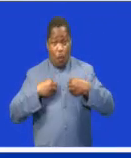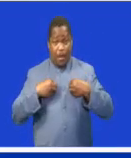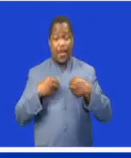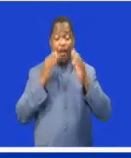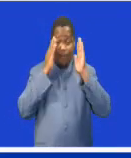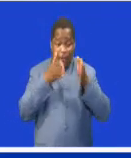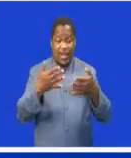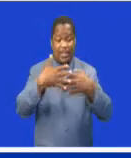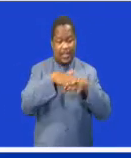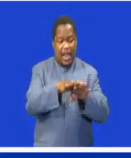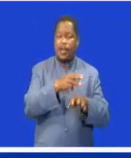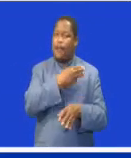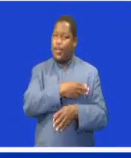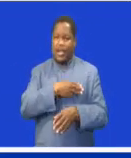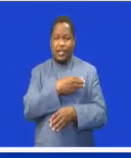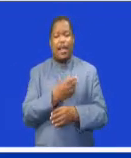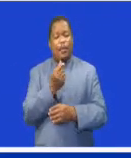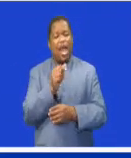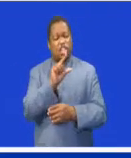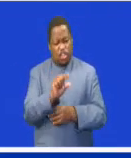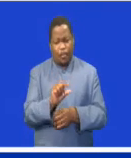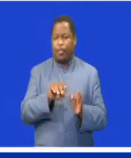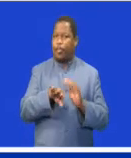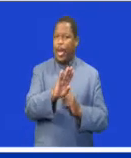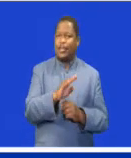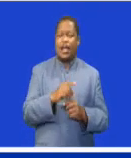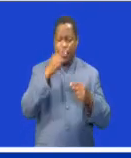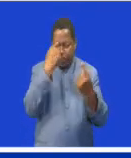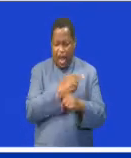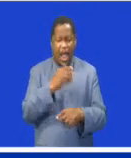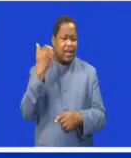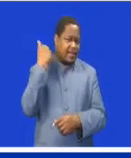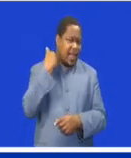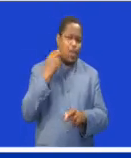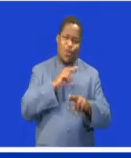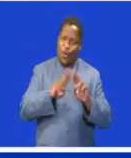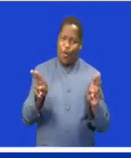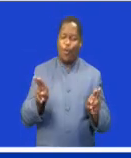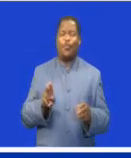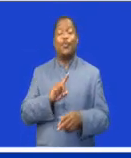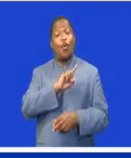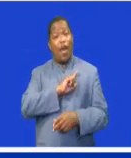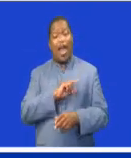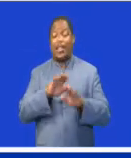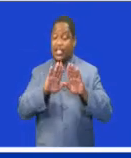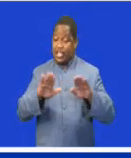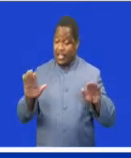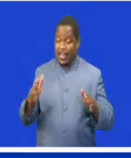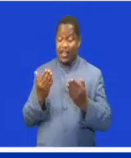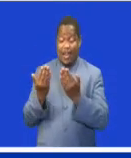kufundza kalula bekunene. Sithi ke bekunena siphindze sivete